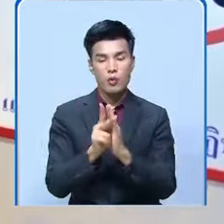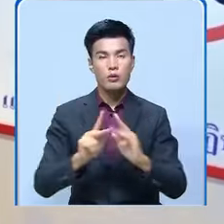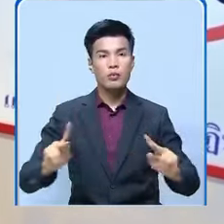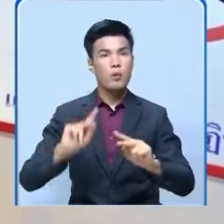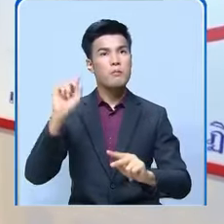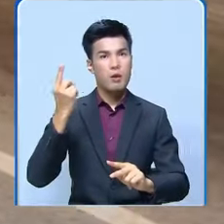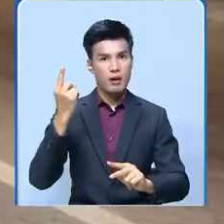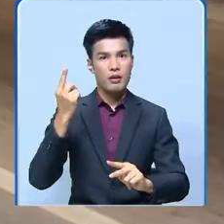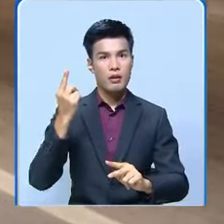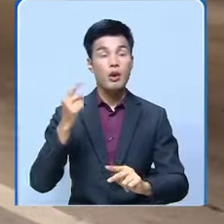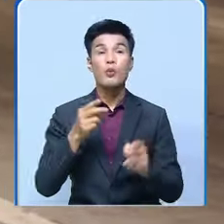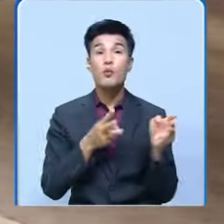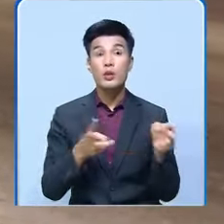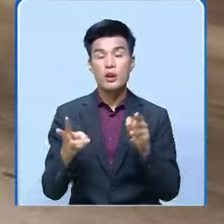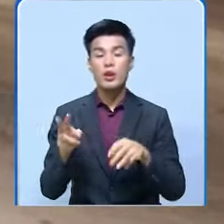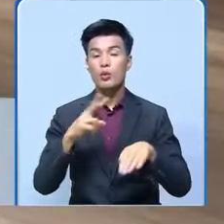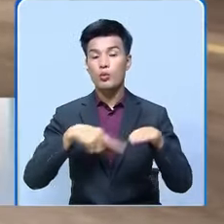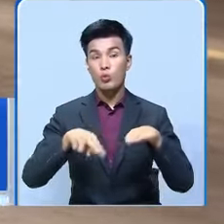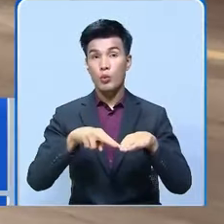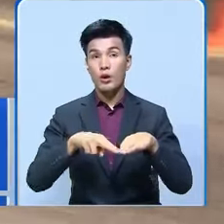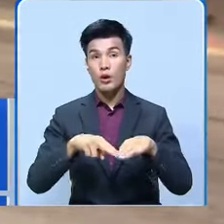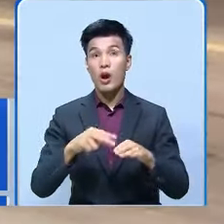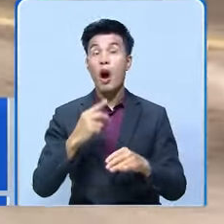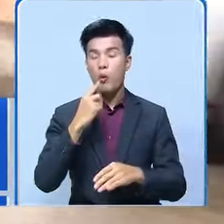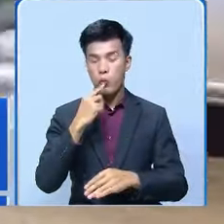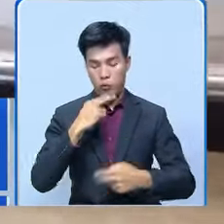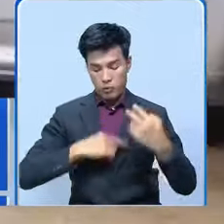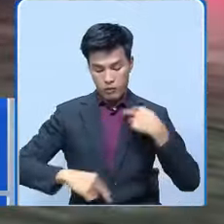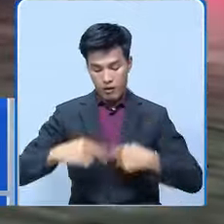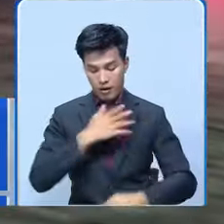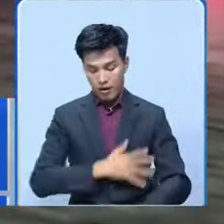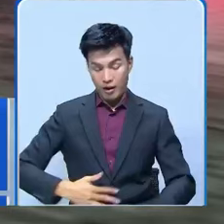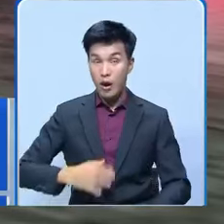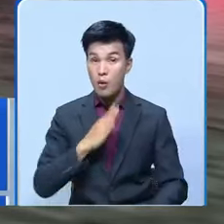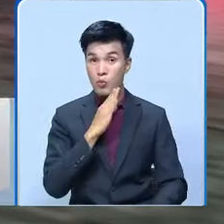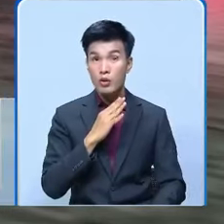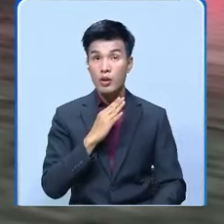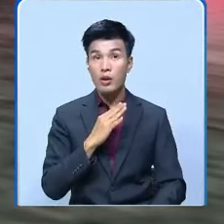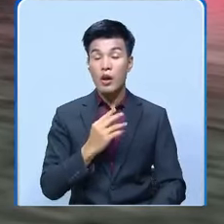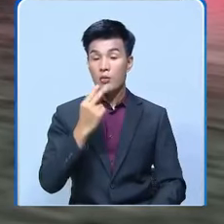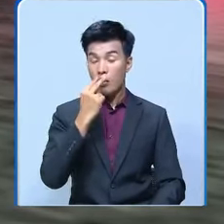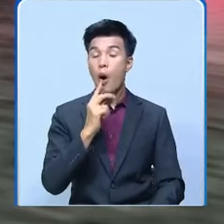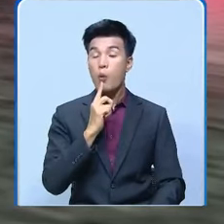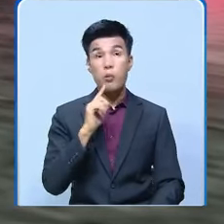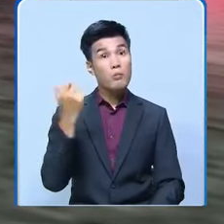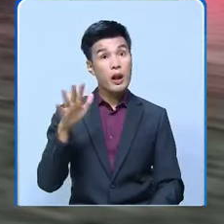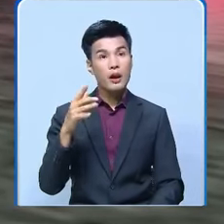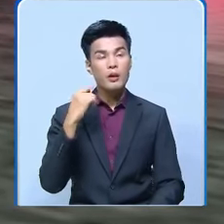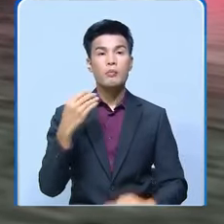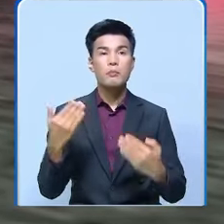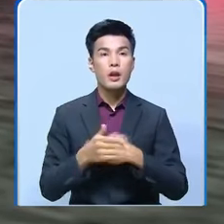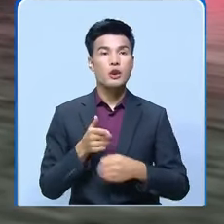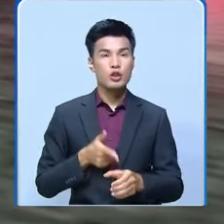ไว้นะว่าวิธีการตรวจหาแอลกอฮอล์ในร่างกายคือถ้าไม่สามารถตรวจด้วยลมหายใจได้ให้ตรวจจาก